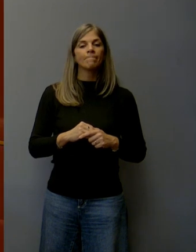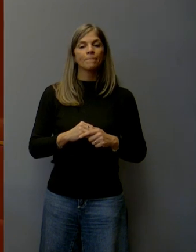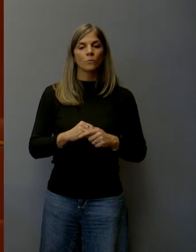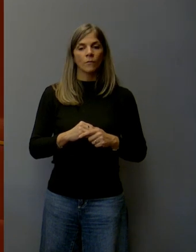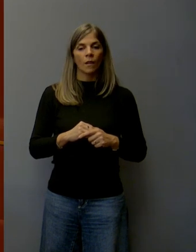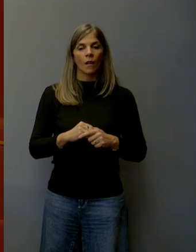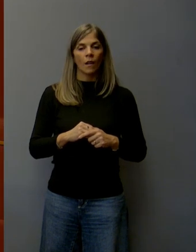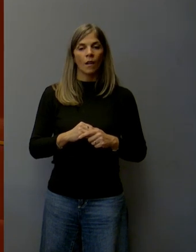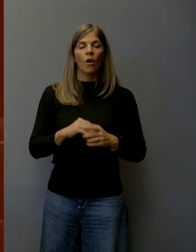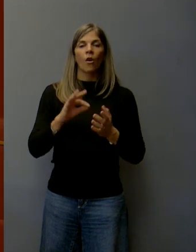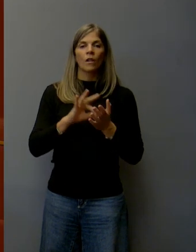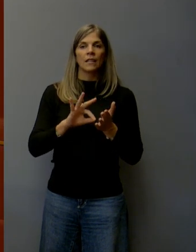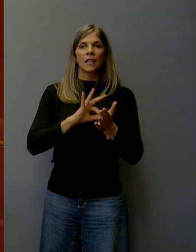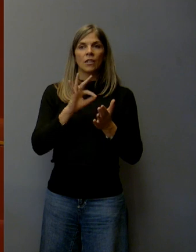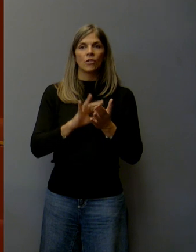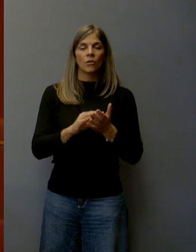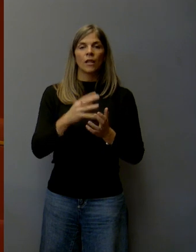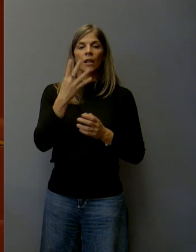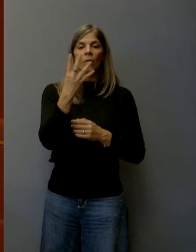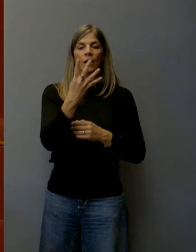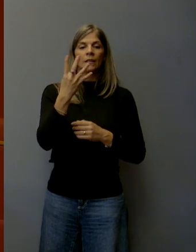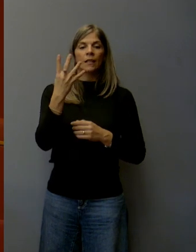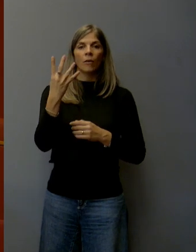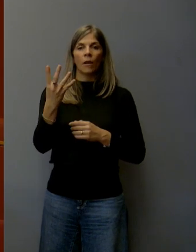ordine del giorno 44 30